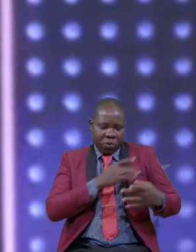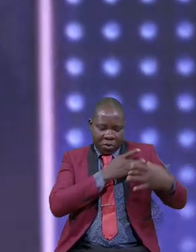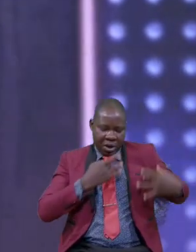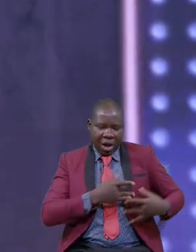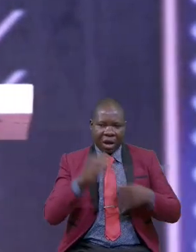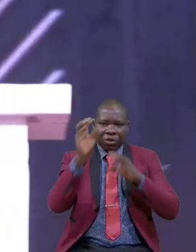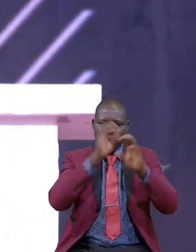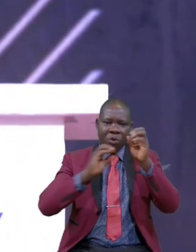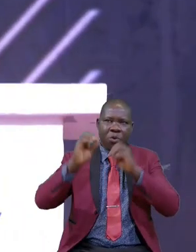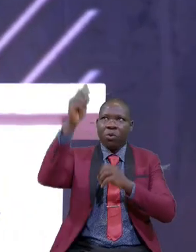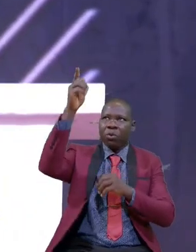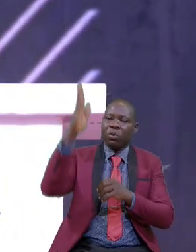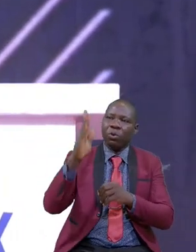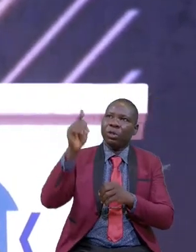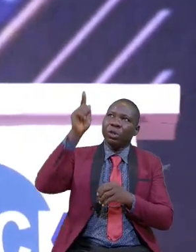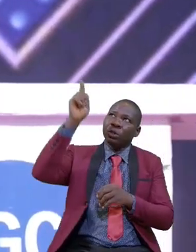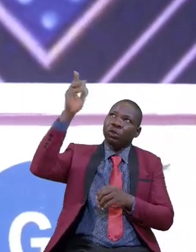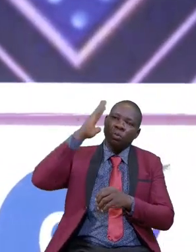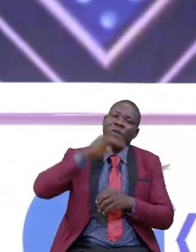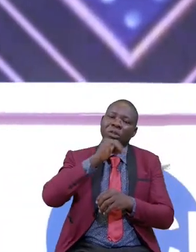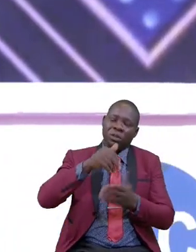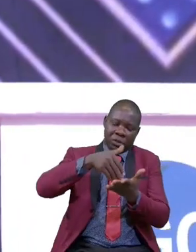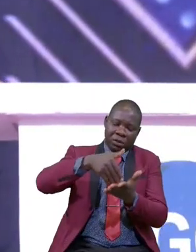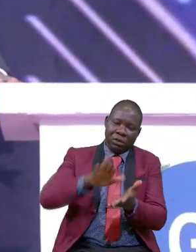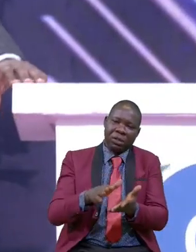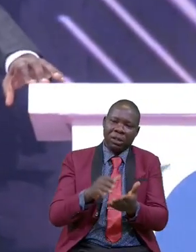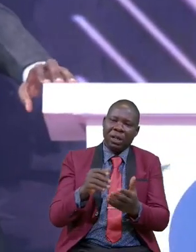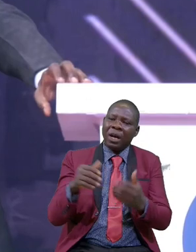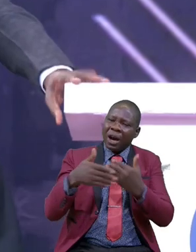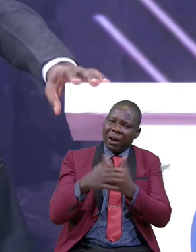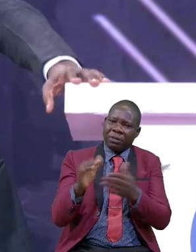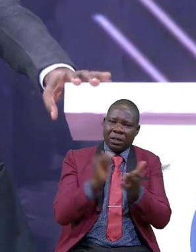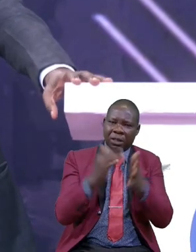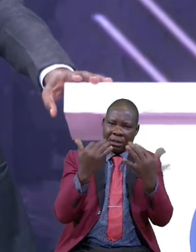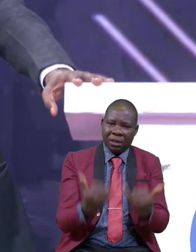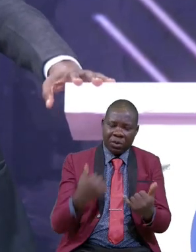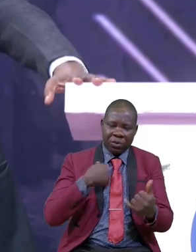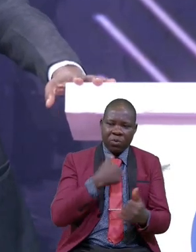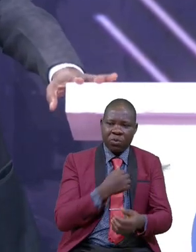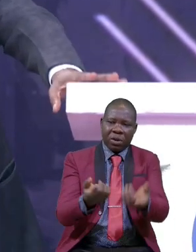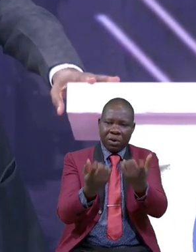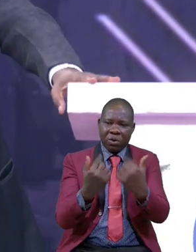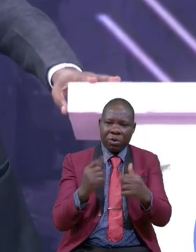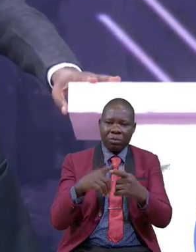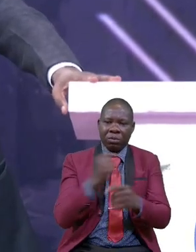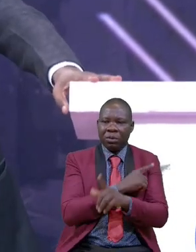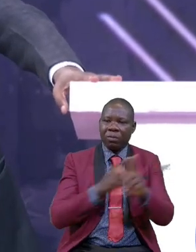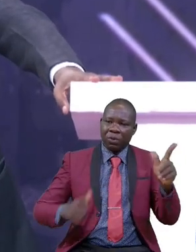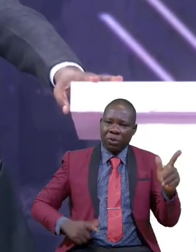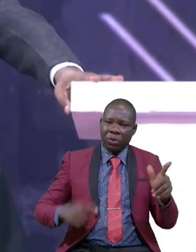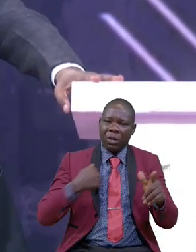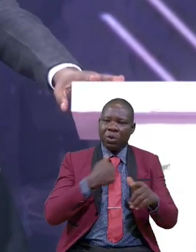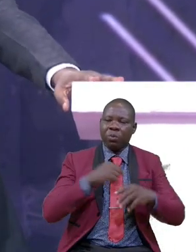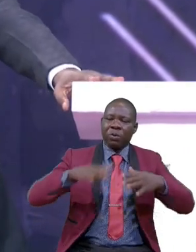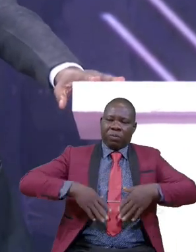pas. Despise, and then after that, now we come cela, to the Lord. Venons au Seigneur, we confess everything we need